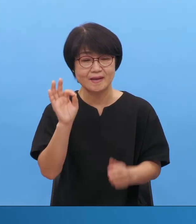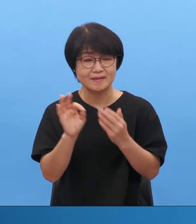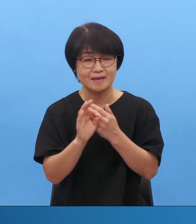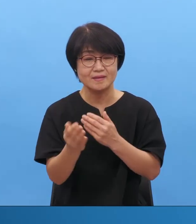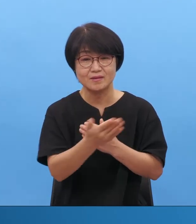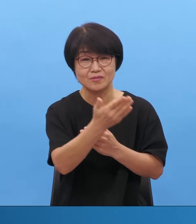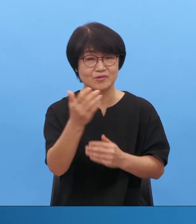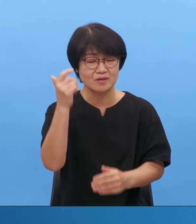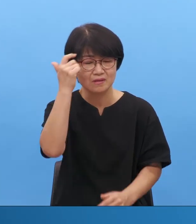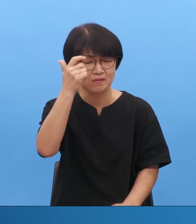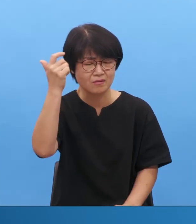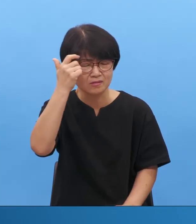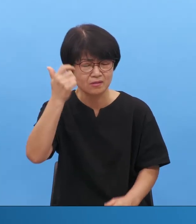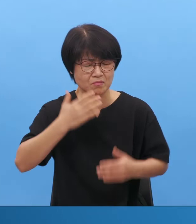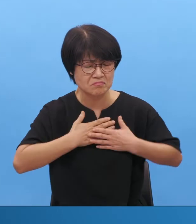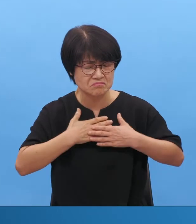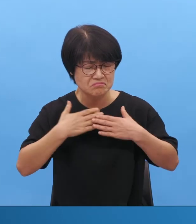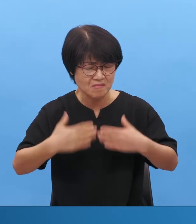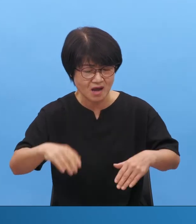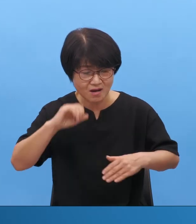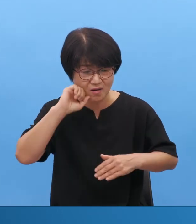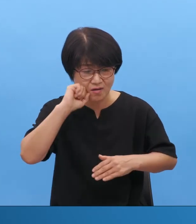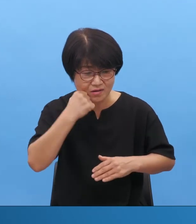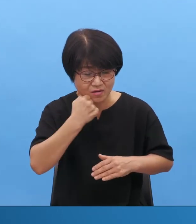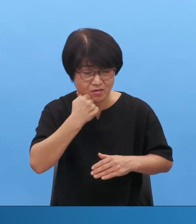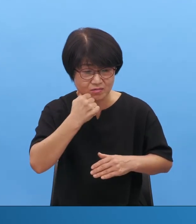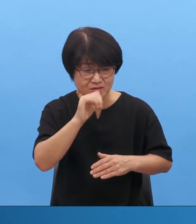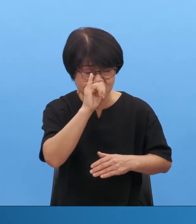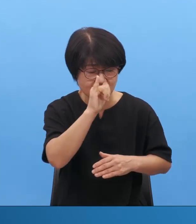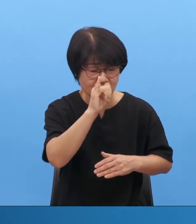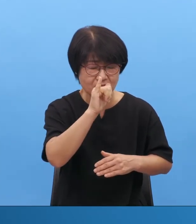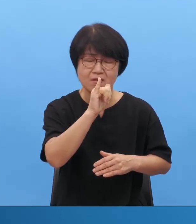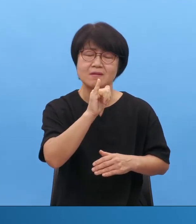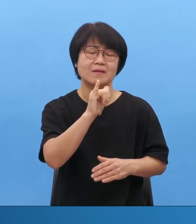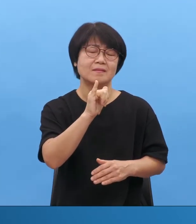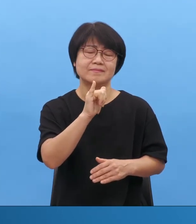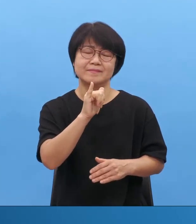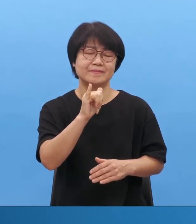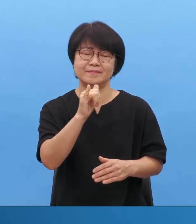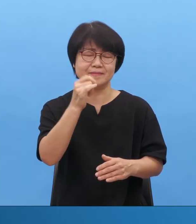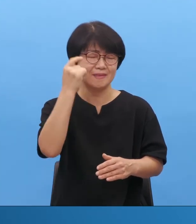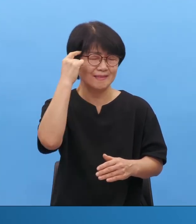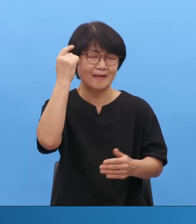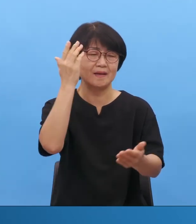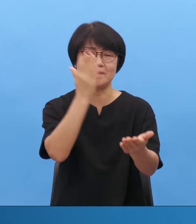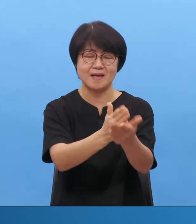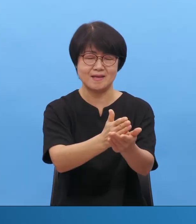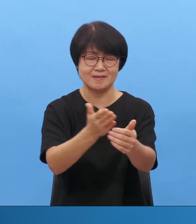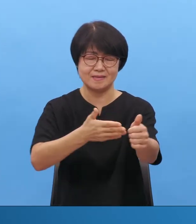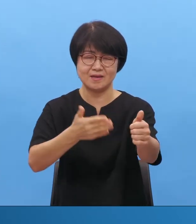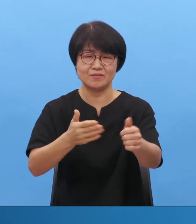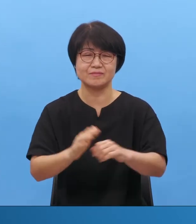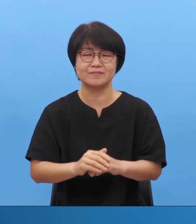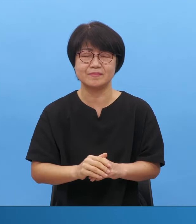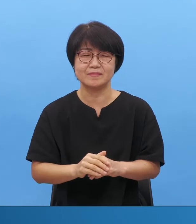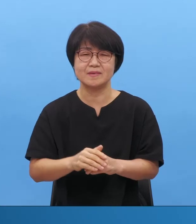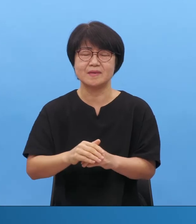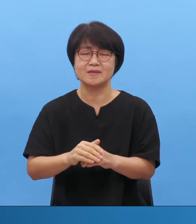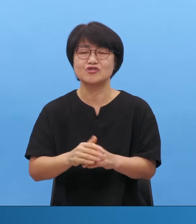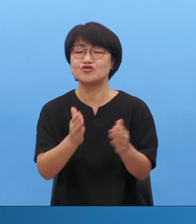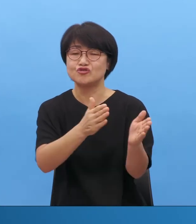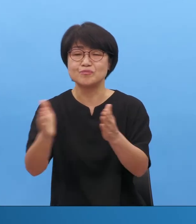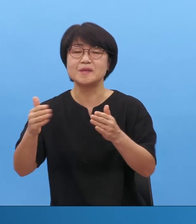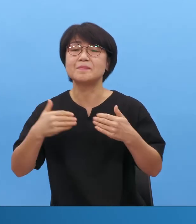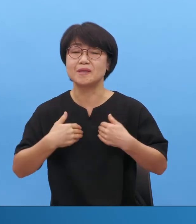여러분 영적으로 굉장히 중요한 사람입니다. People who are afflicted spiritually, don't just think that it's very hard or difficult for you. This is a great blessing for you.